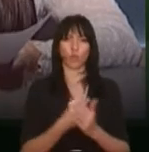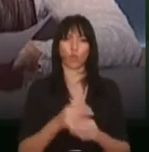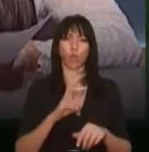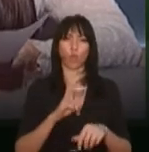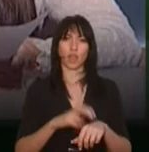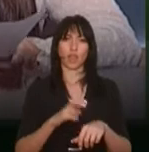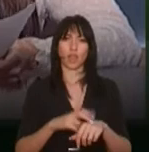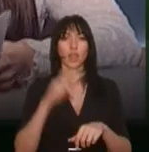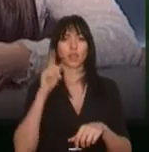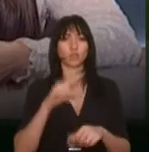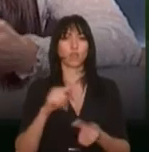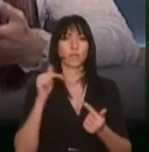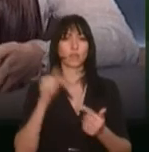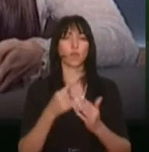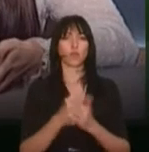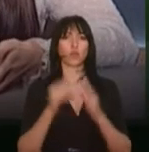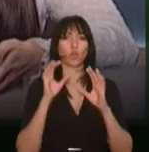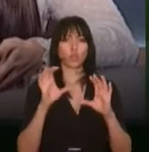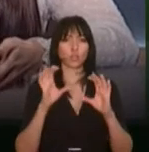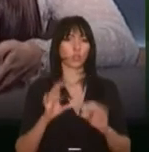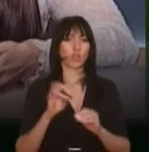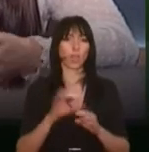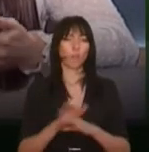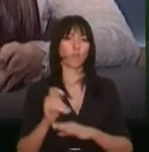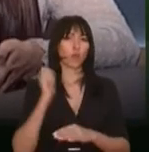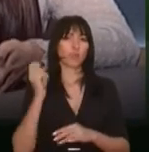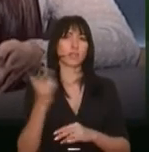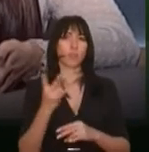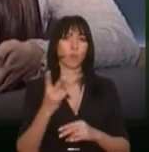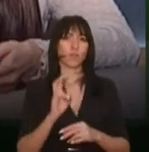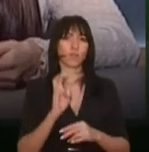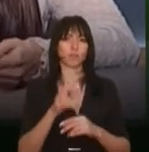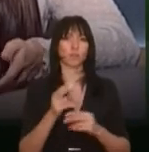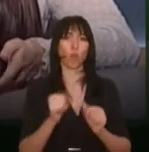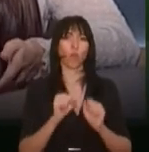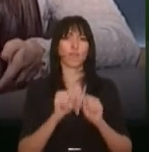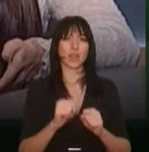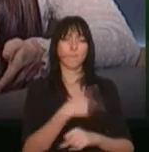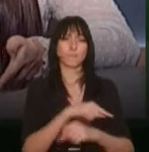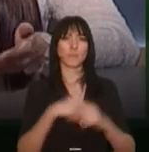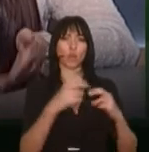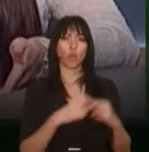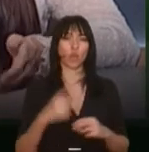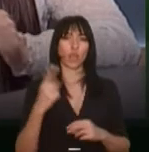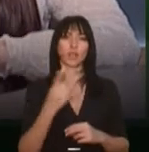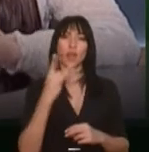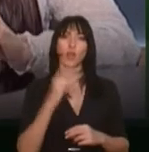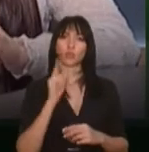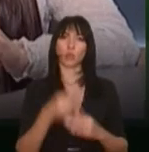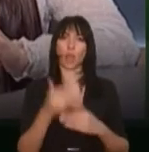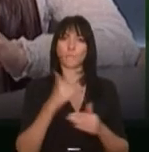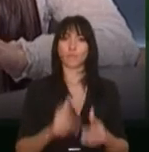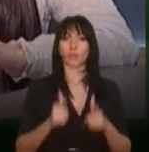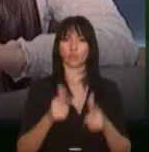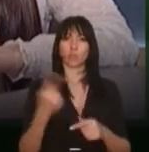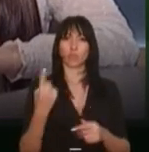Знаємо, що відповідно до законодавства неповнолітні повинні проходити профілактичні медогляди раз у рік, а перед вступом до першого